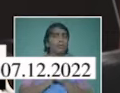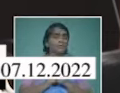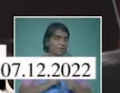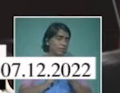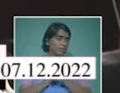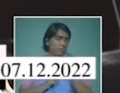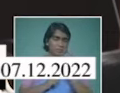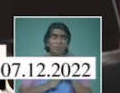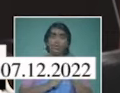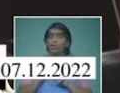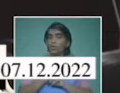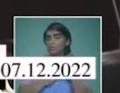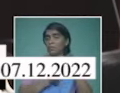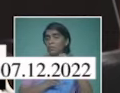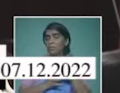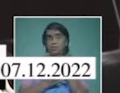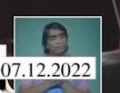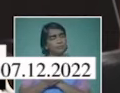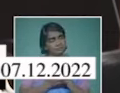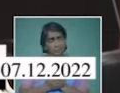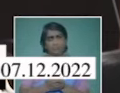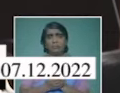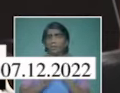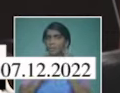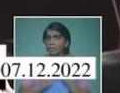வடமாகாணத்திலே முழுமையாக பெரிய பெருங்கடல் பகுதிகளிலே